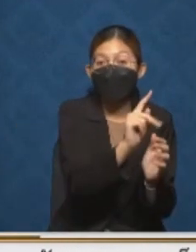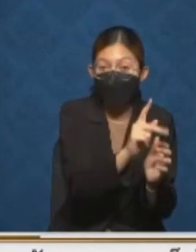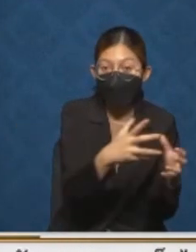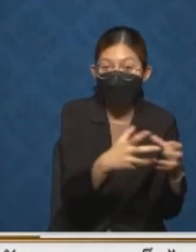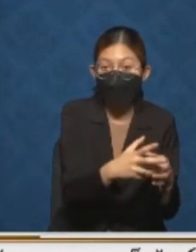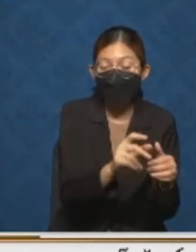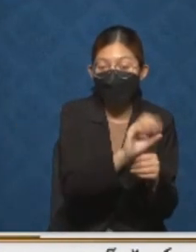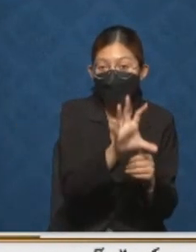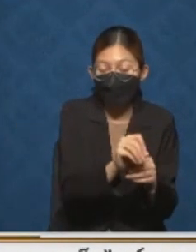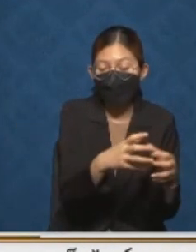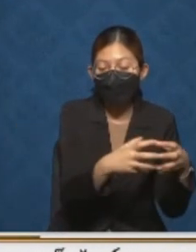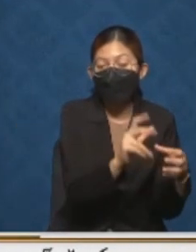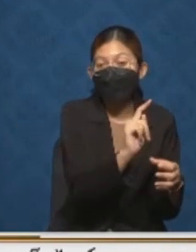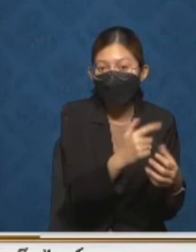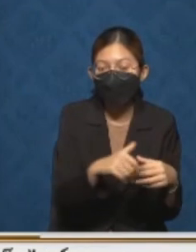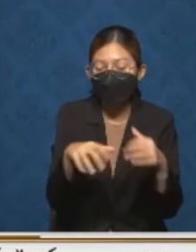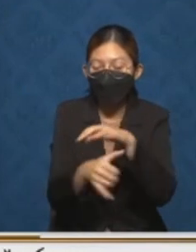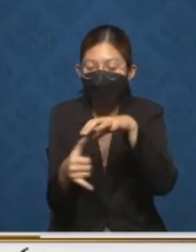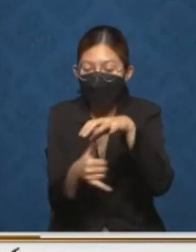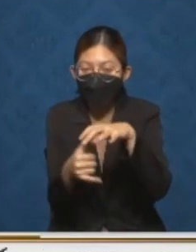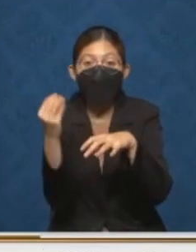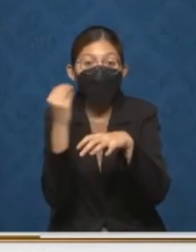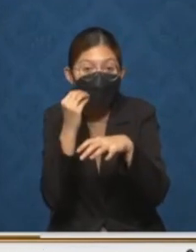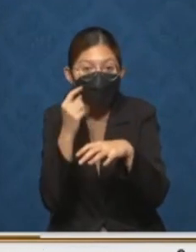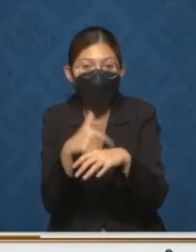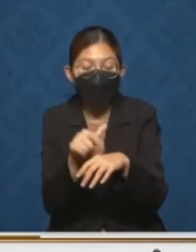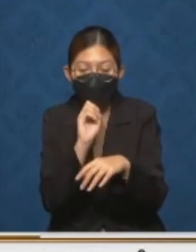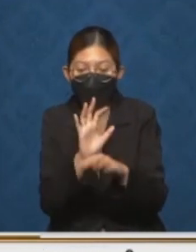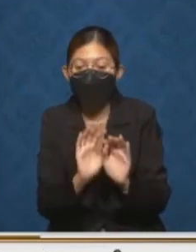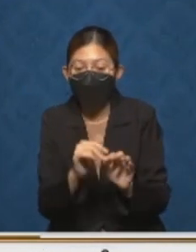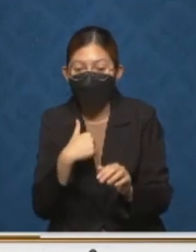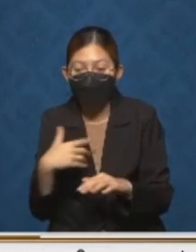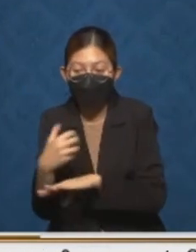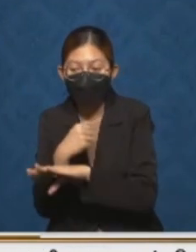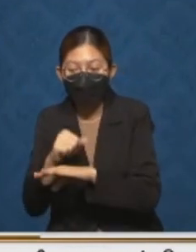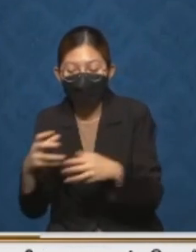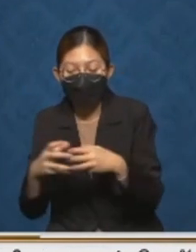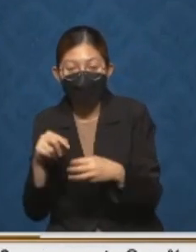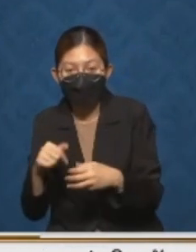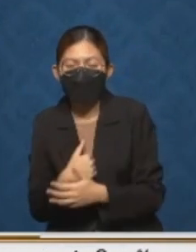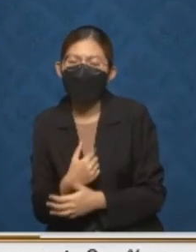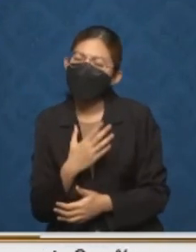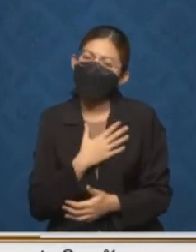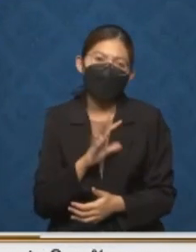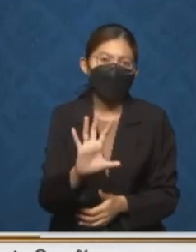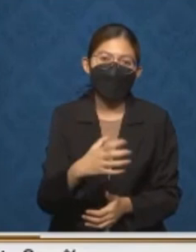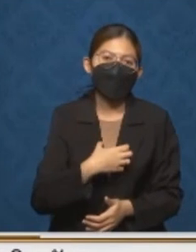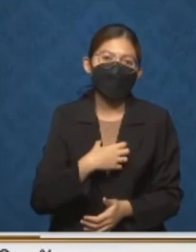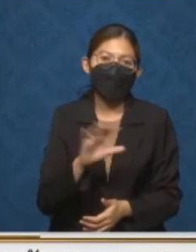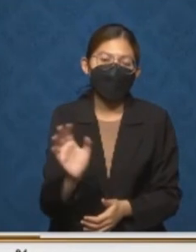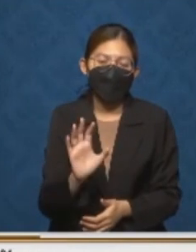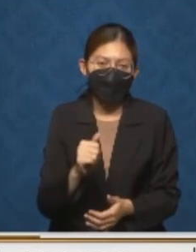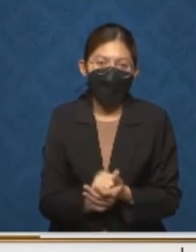์เรื่องแบบนี้เกิดขึ้น อย